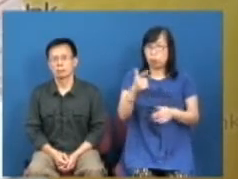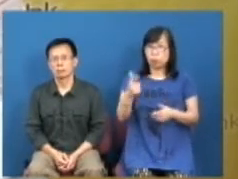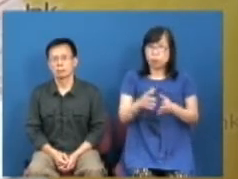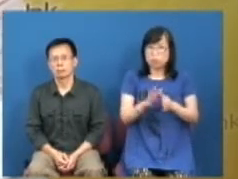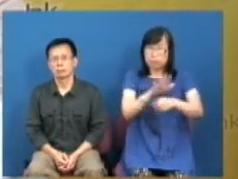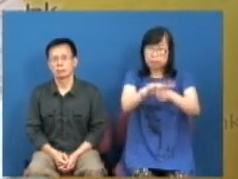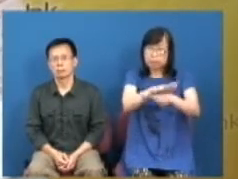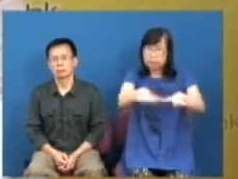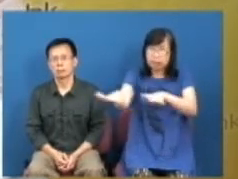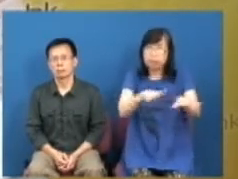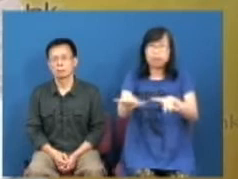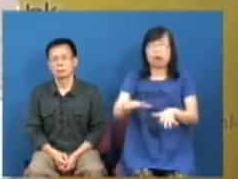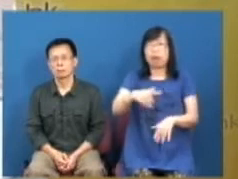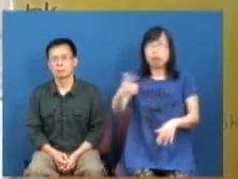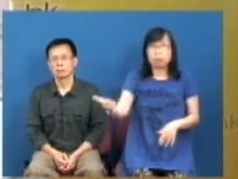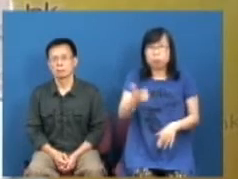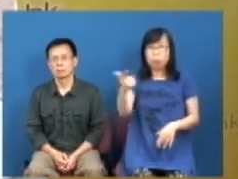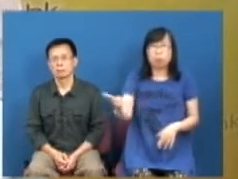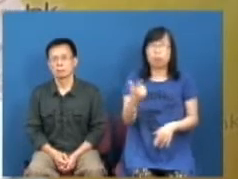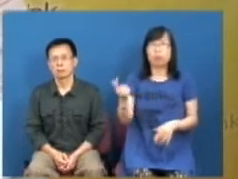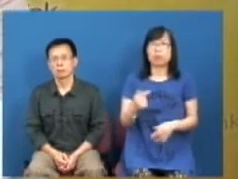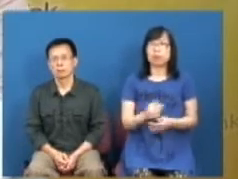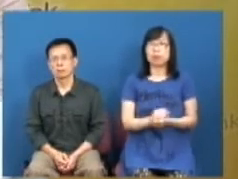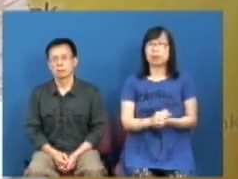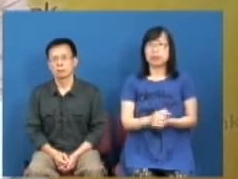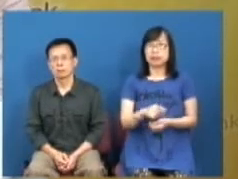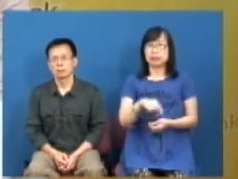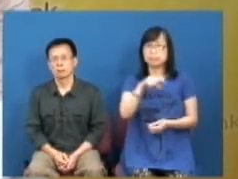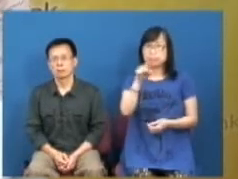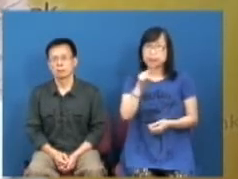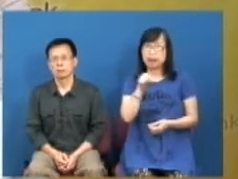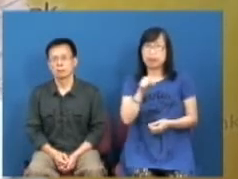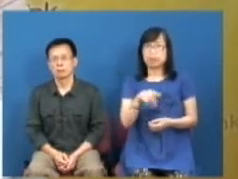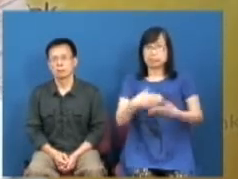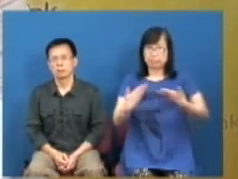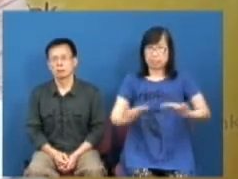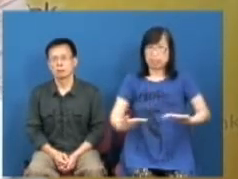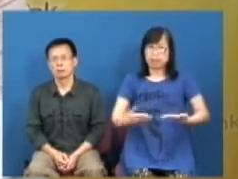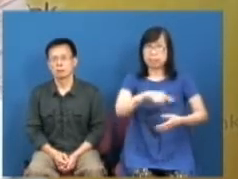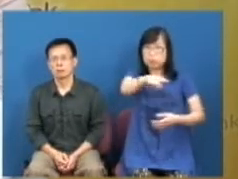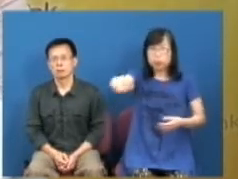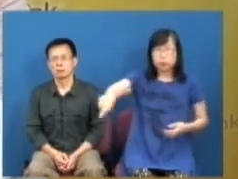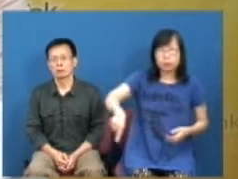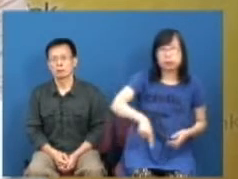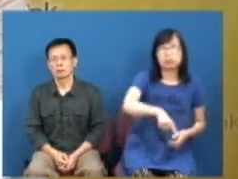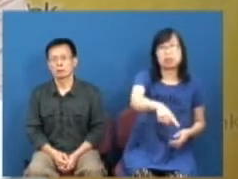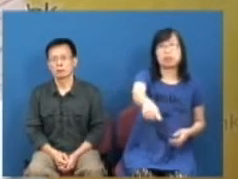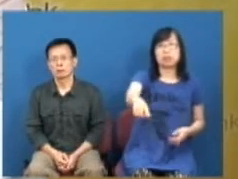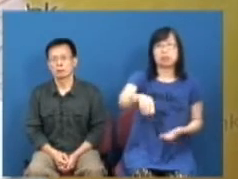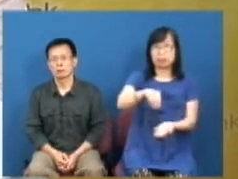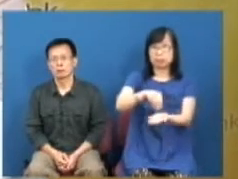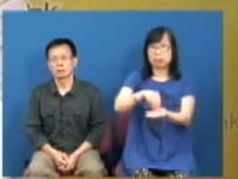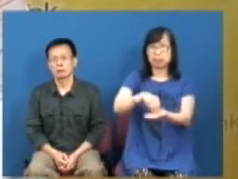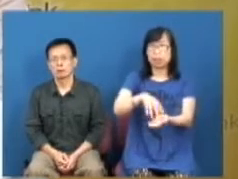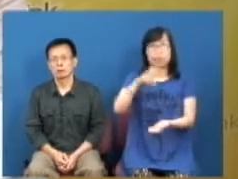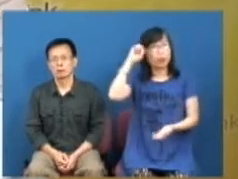得。即係以往我哋已經填咗啦，咁但係點解唔喺現有我哋一啲土地固有嘅土地裏邊